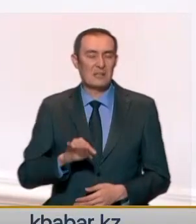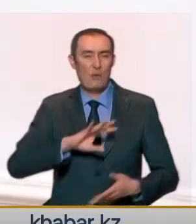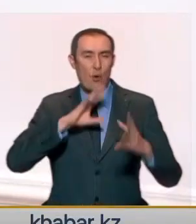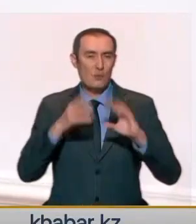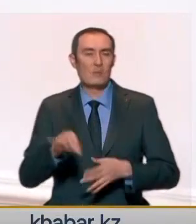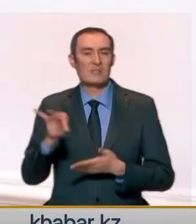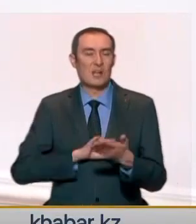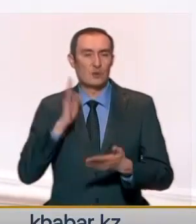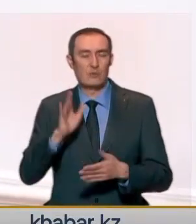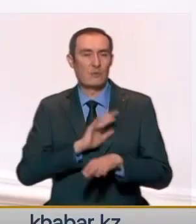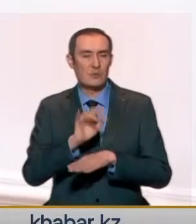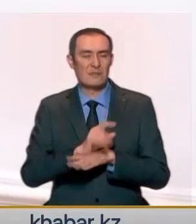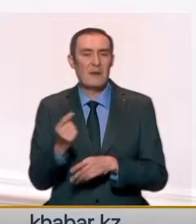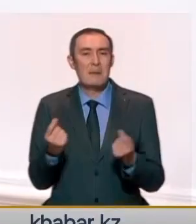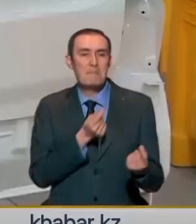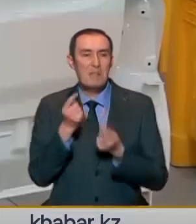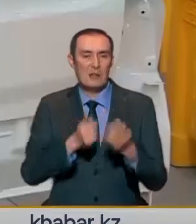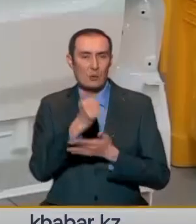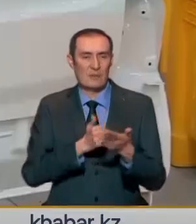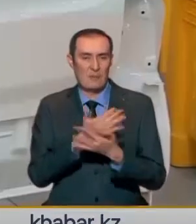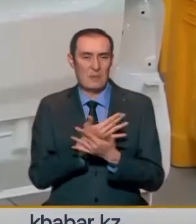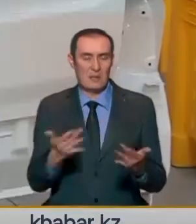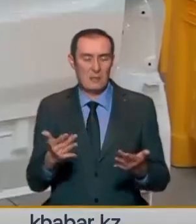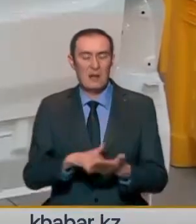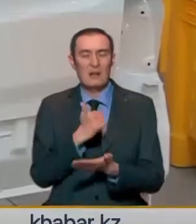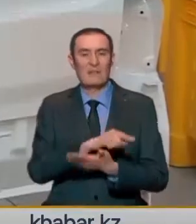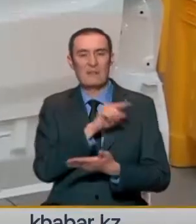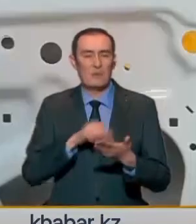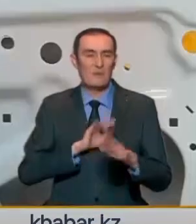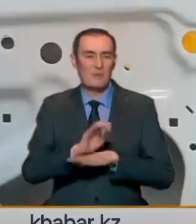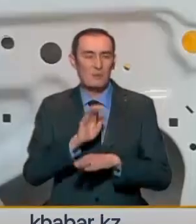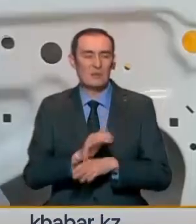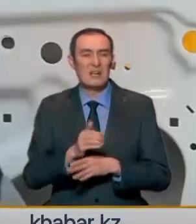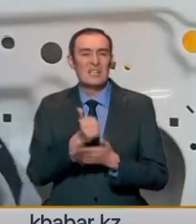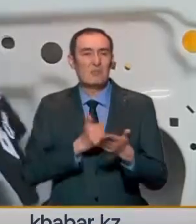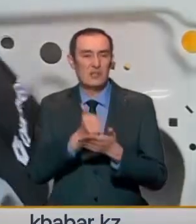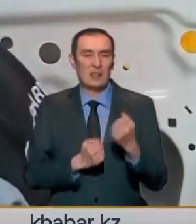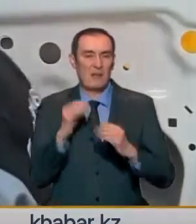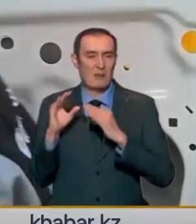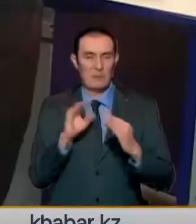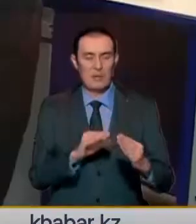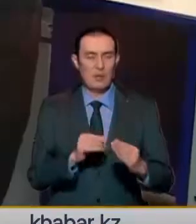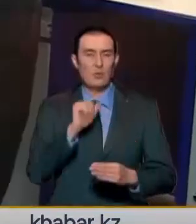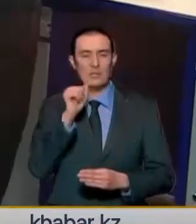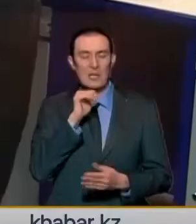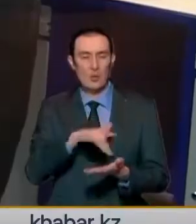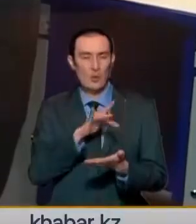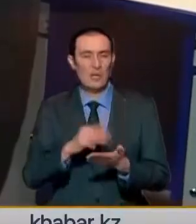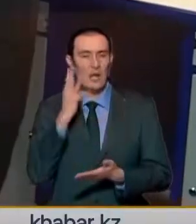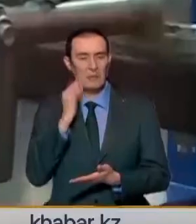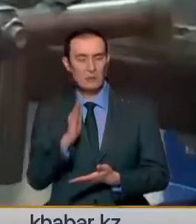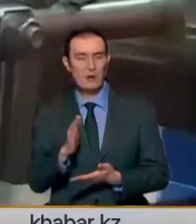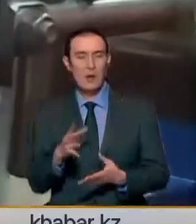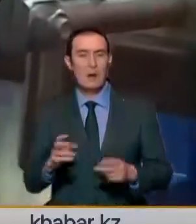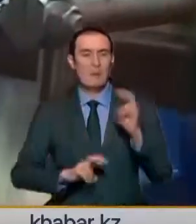объема сразу будет производиться мелкоузловым методом. Среди главных вопросов – производство автокомплектующих. На площадках Кустанай и Алматы реализуют